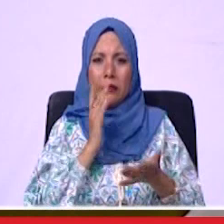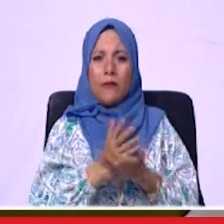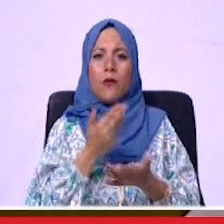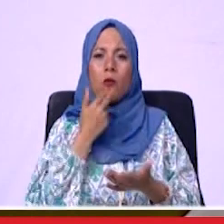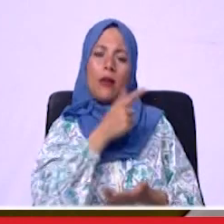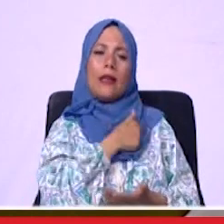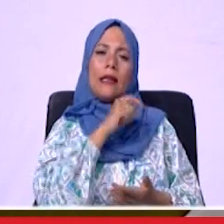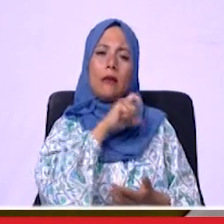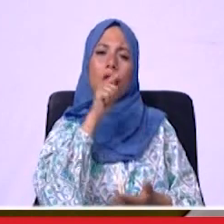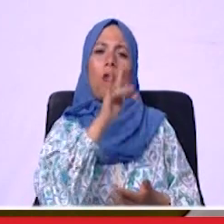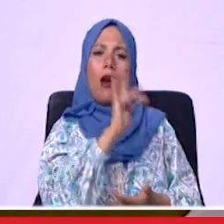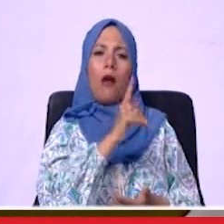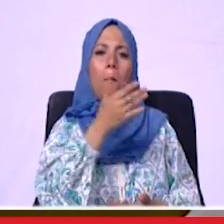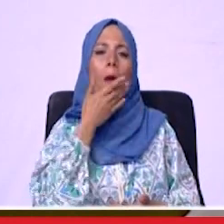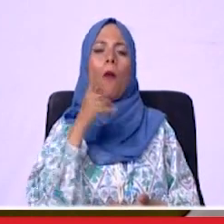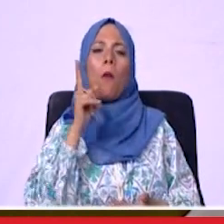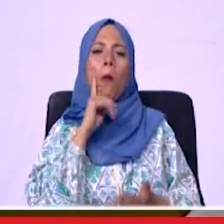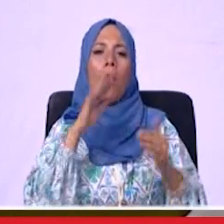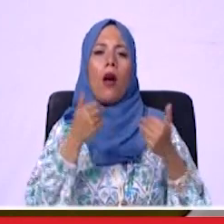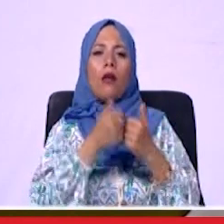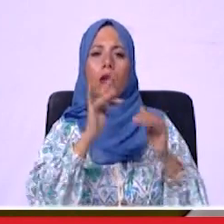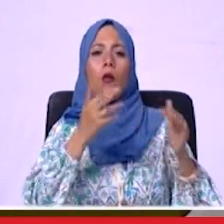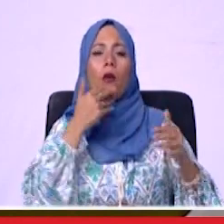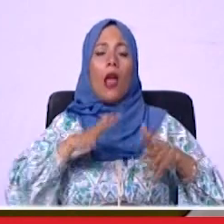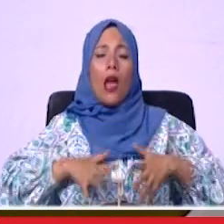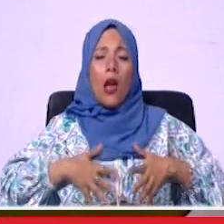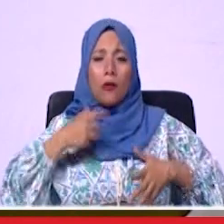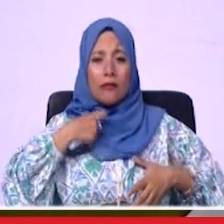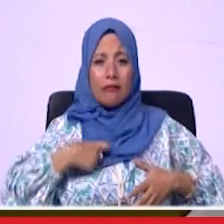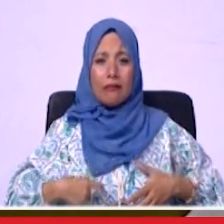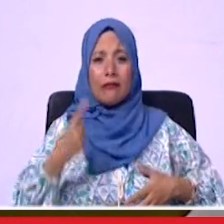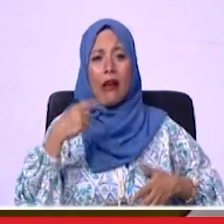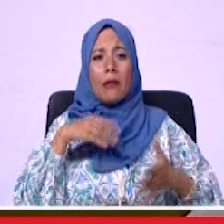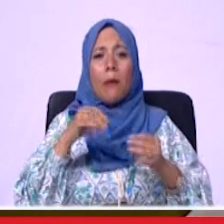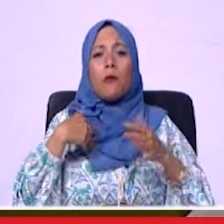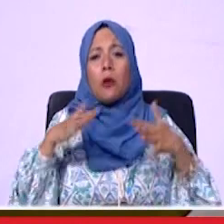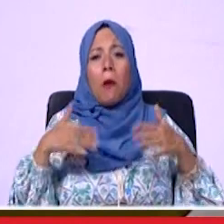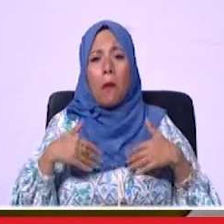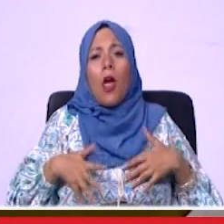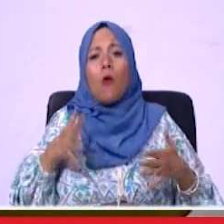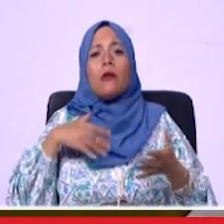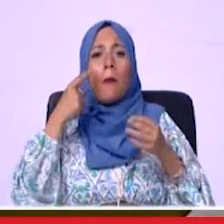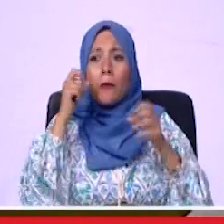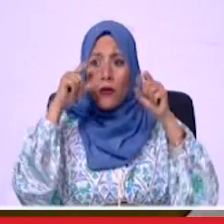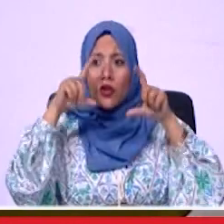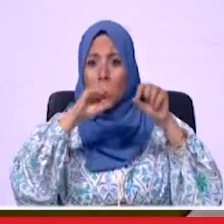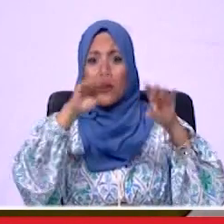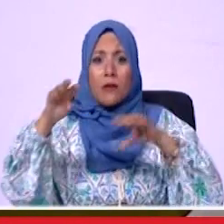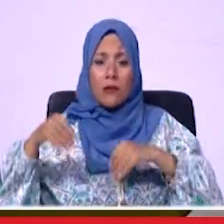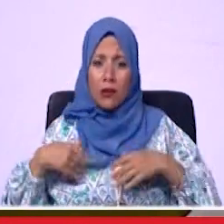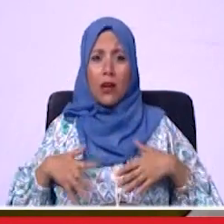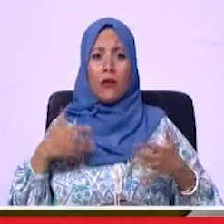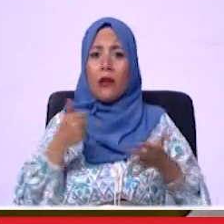اسمه علاء محروس. علاء نفسه يعيش حياته زي بقية الشباب ويرجع لحالته